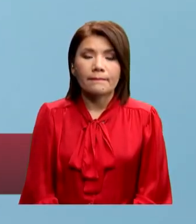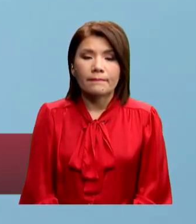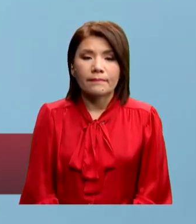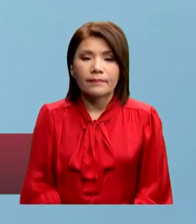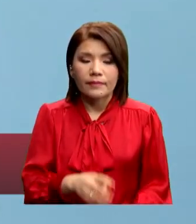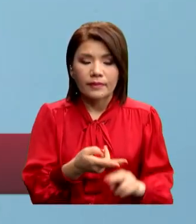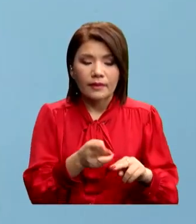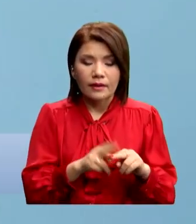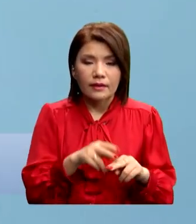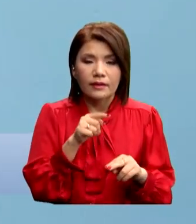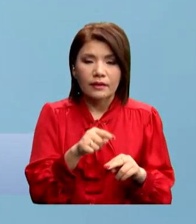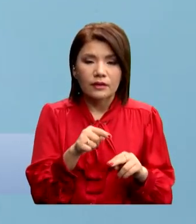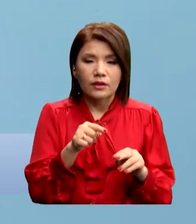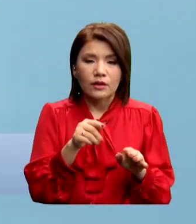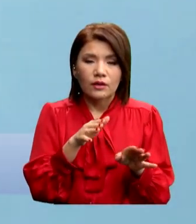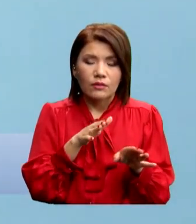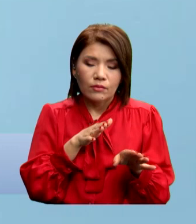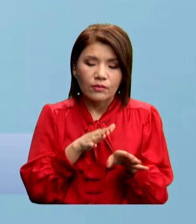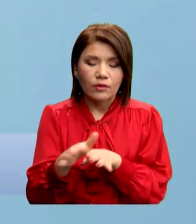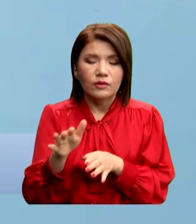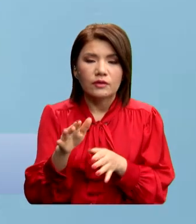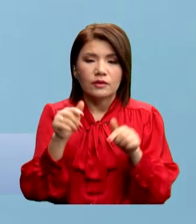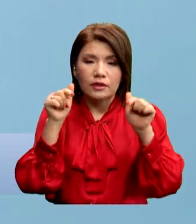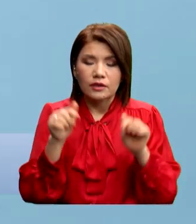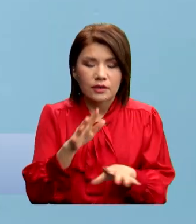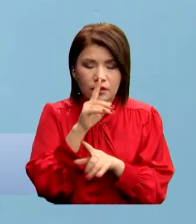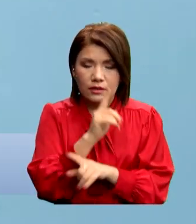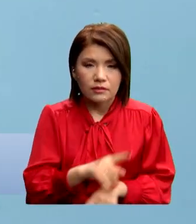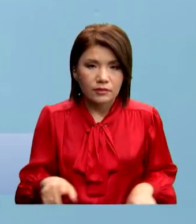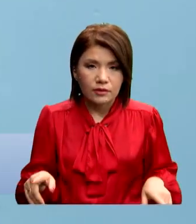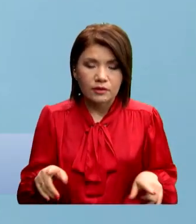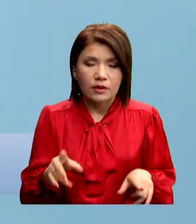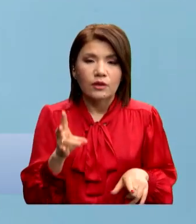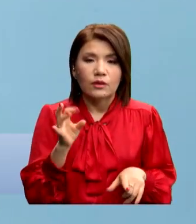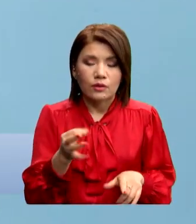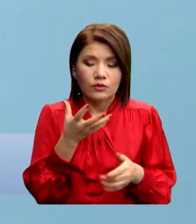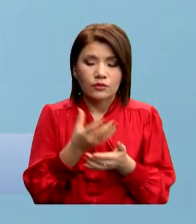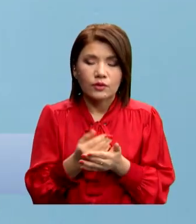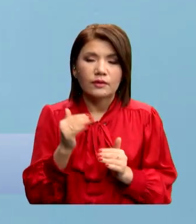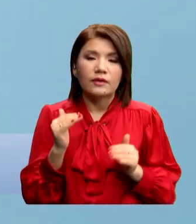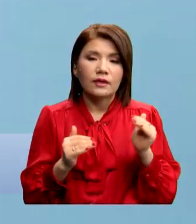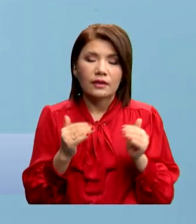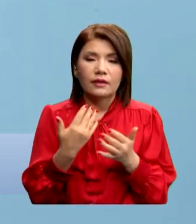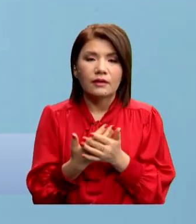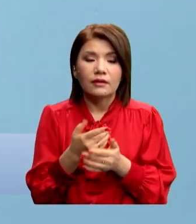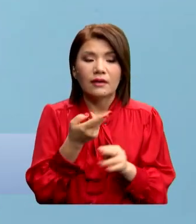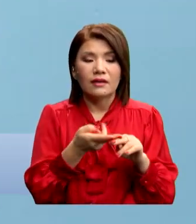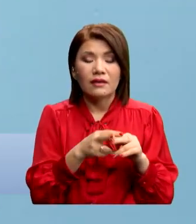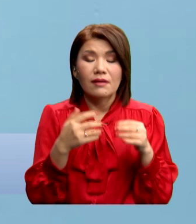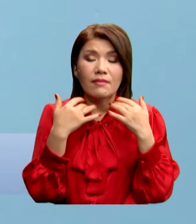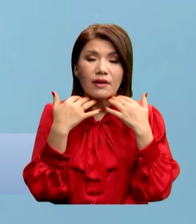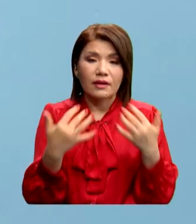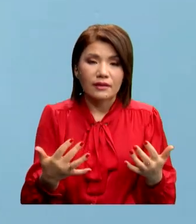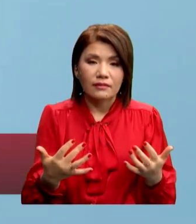Бұл мәселені түбегейлі шешпейді, бірақ өзінің белгілі бір деңгейдегі сол